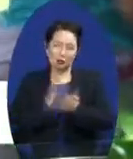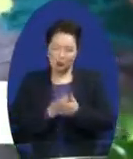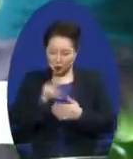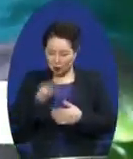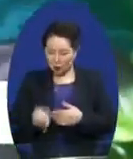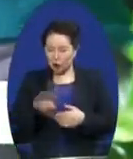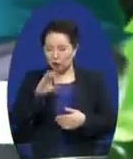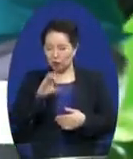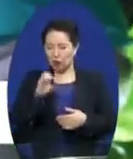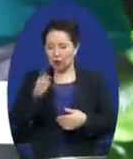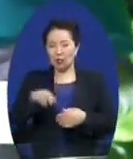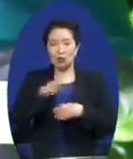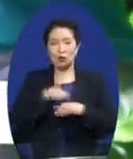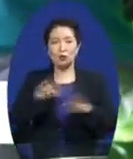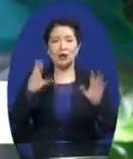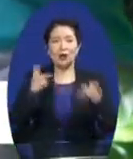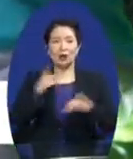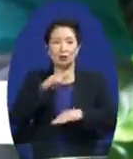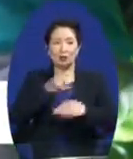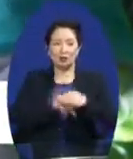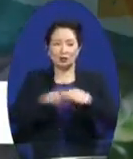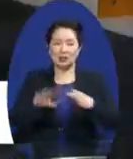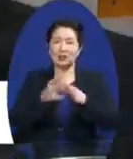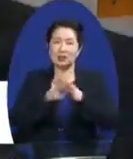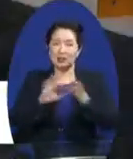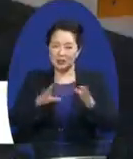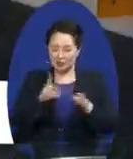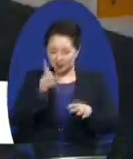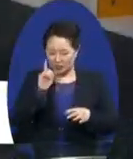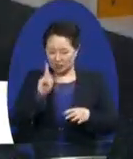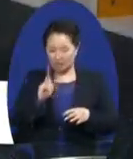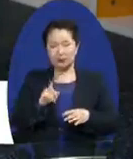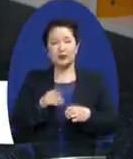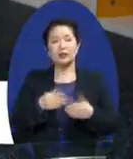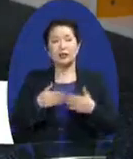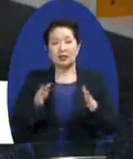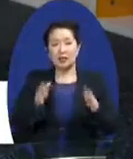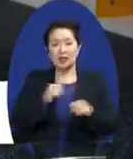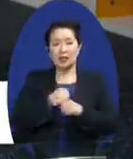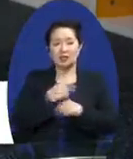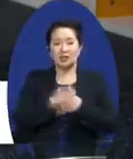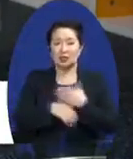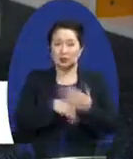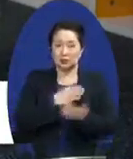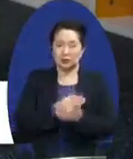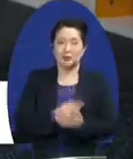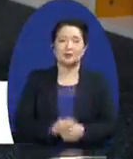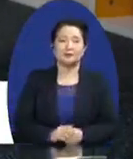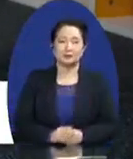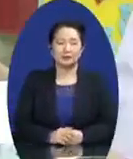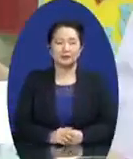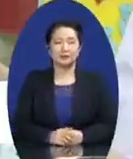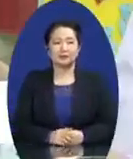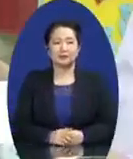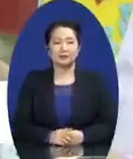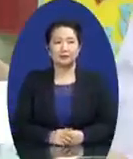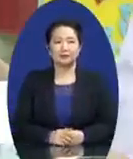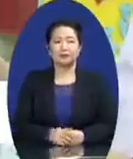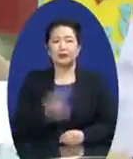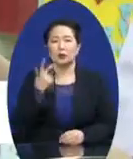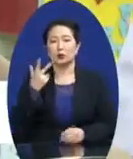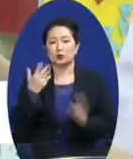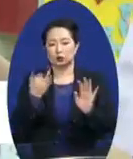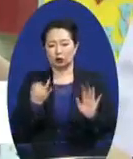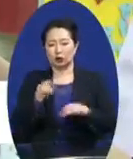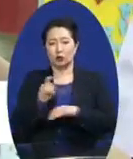хичээлийн жил сонгино хайрхан дүүрэгт 13 цэцэрлэг ашиглалтанд орохоос эхний ээлж нь энхүү үйл ажиллагаагаа эхлүүлээд байна. За 37